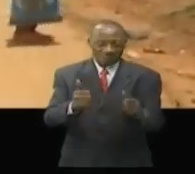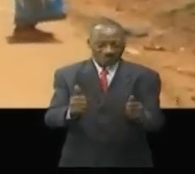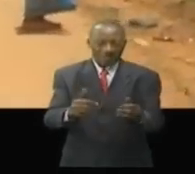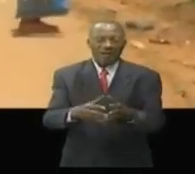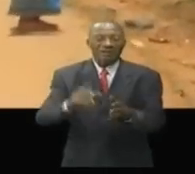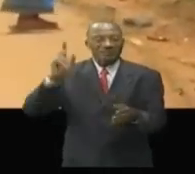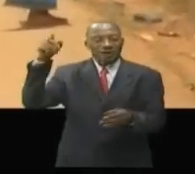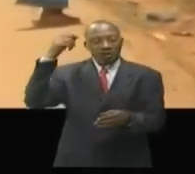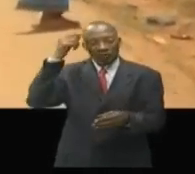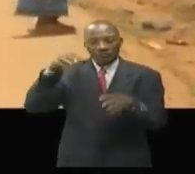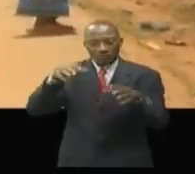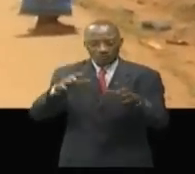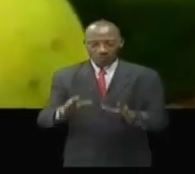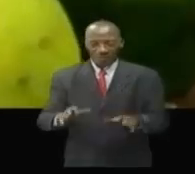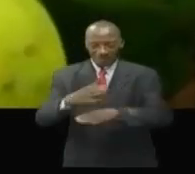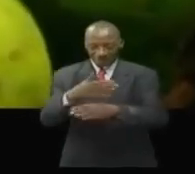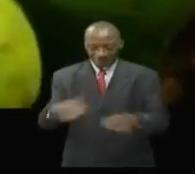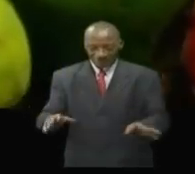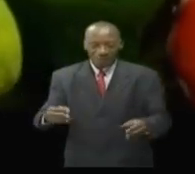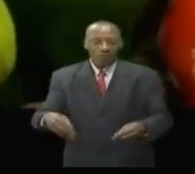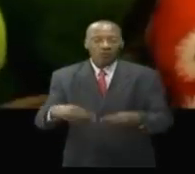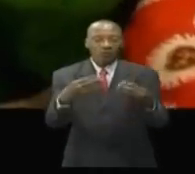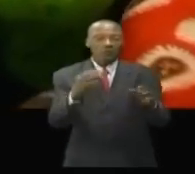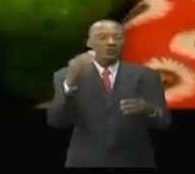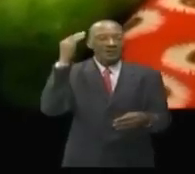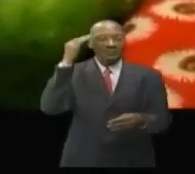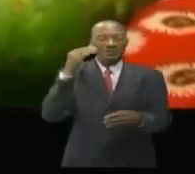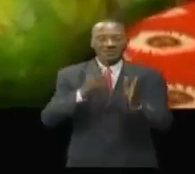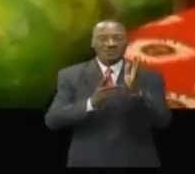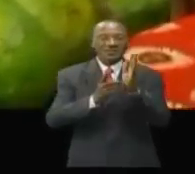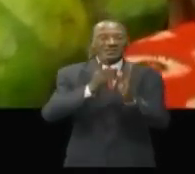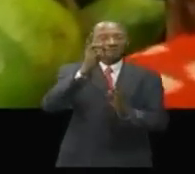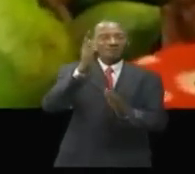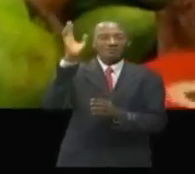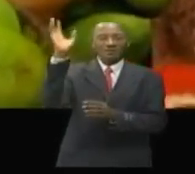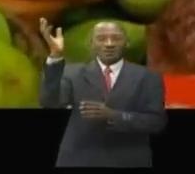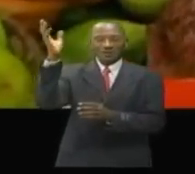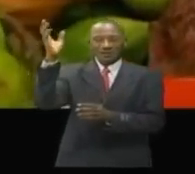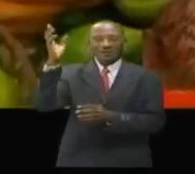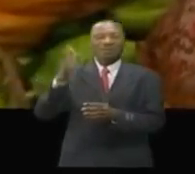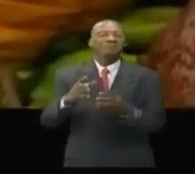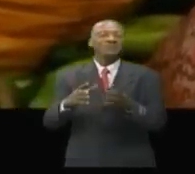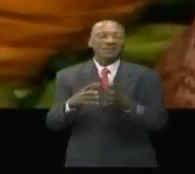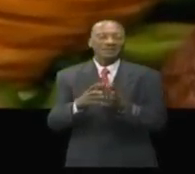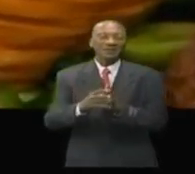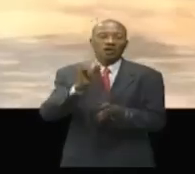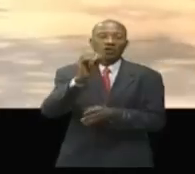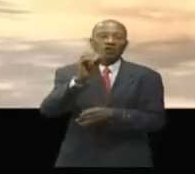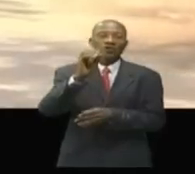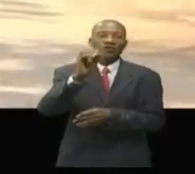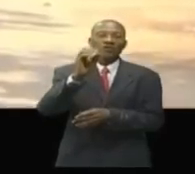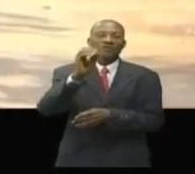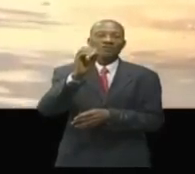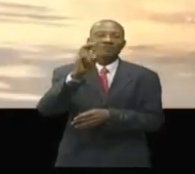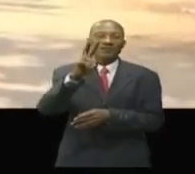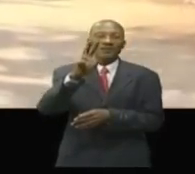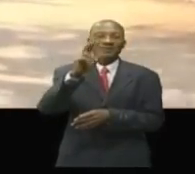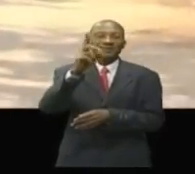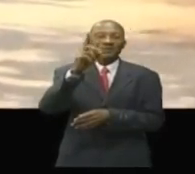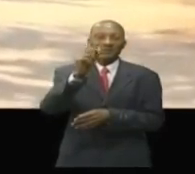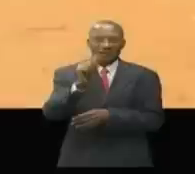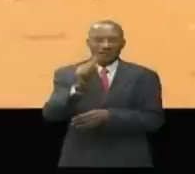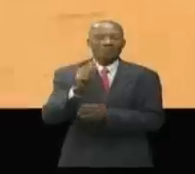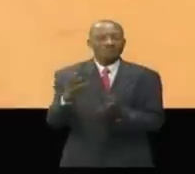remises au ministère du Développement Rural à travers son service technique, l'OVDA, pour la maintenance. Les attributeurs recrutés par